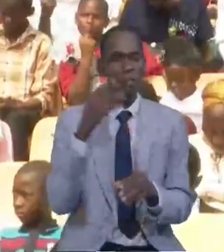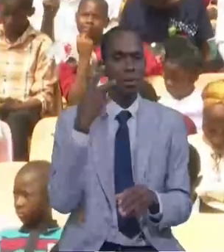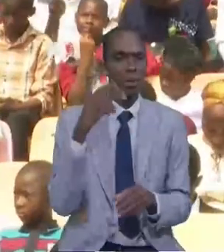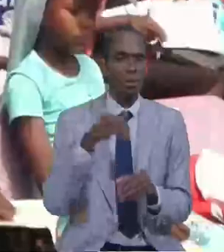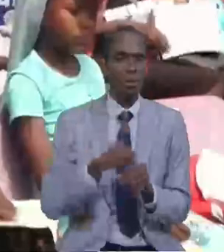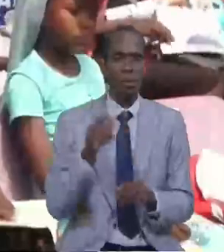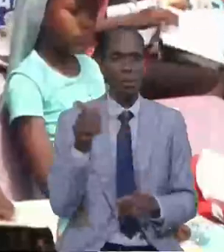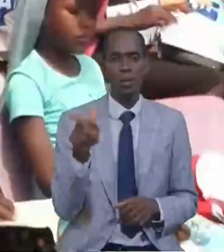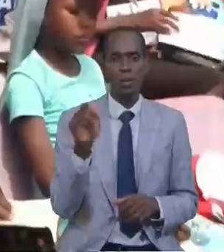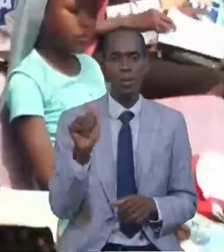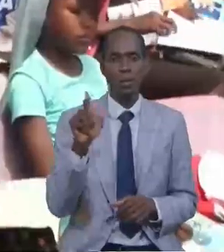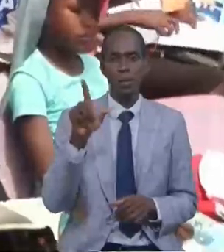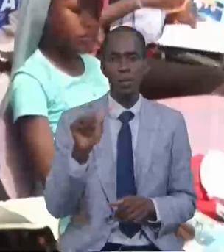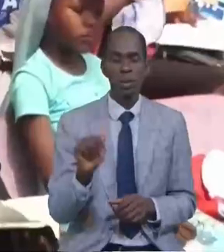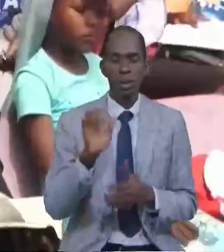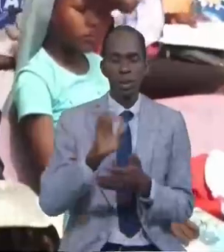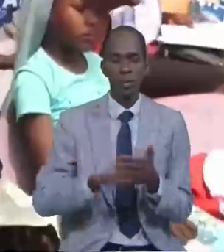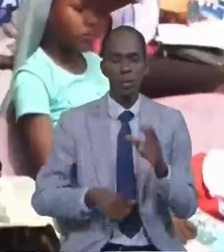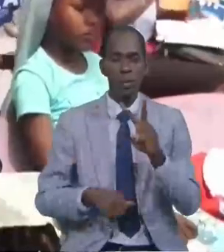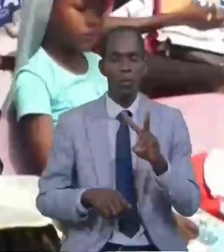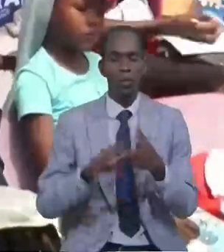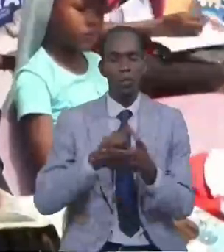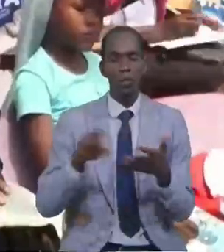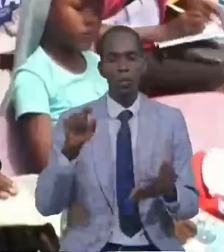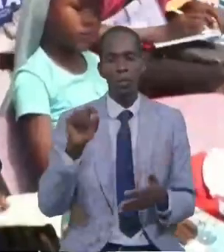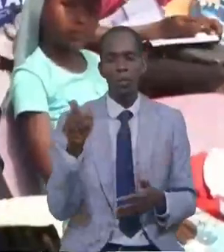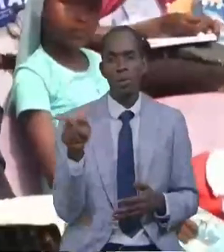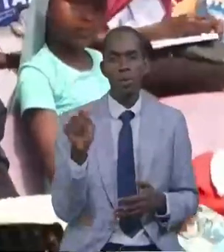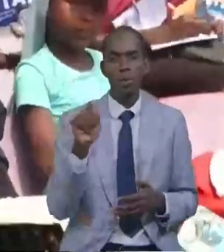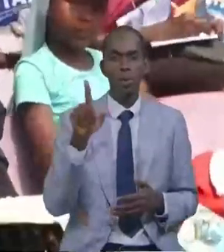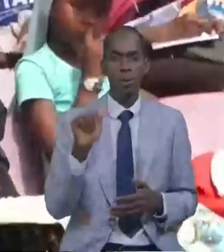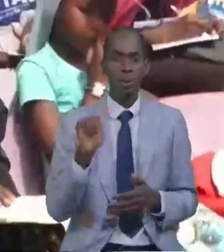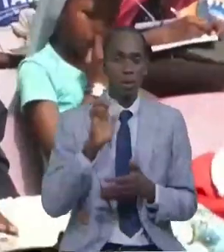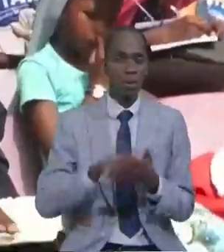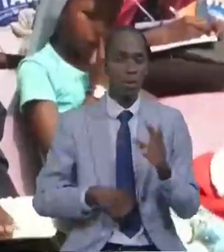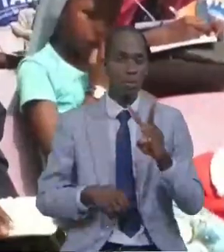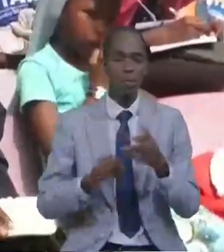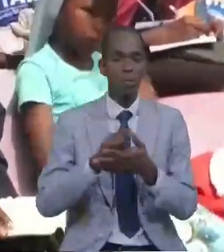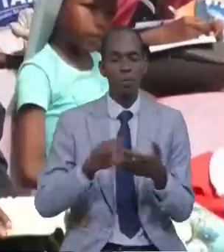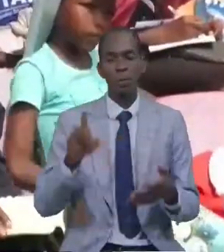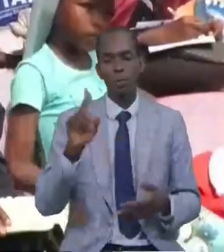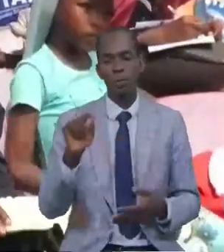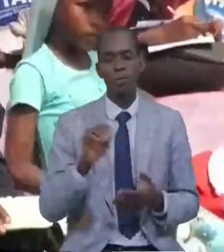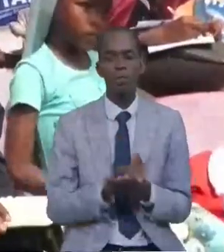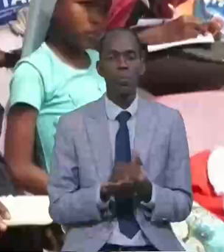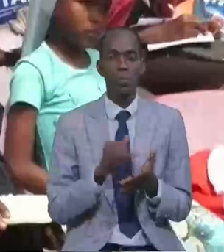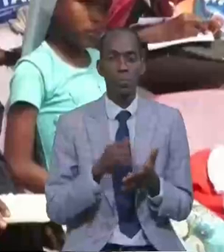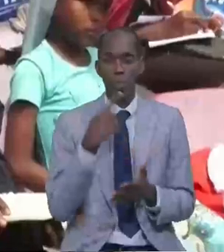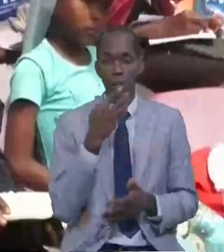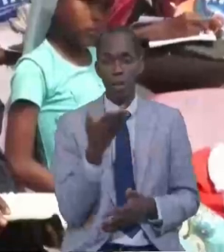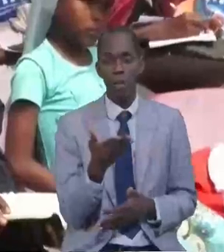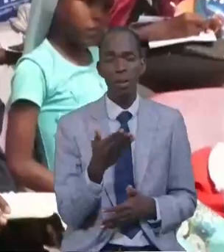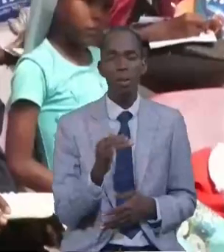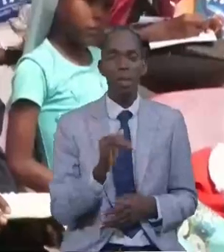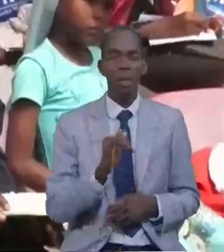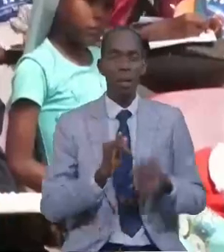verset 20. Il dit: j'ai été crucifié avec Christ, et si je vis, ce